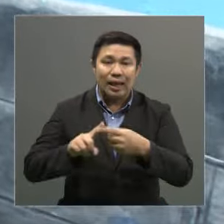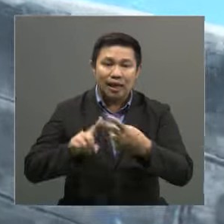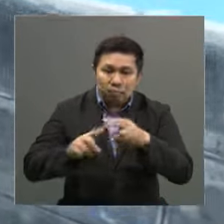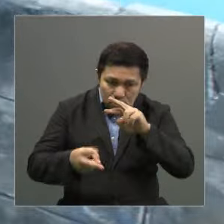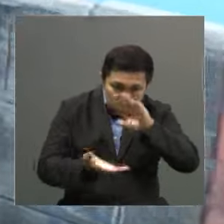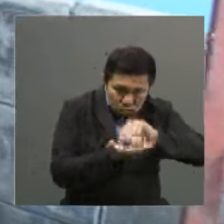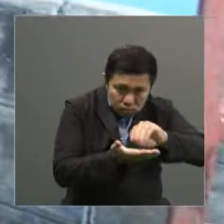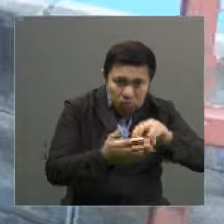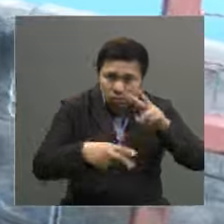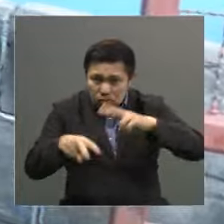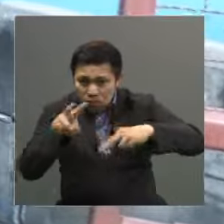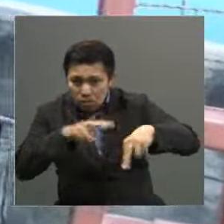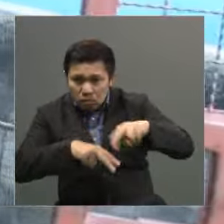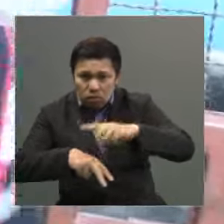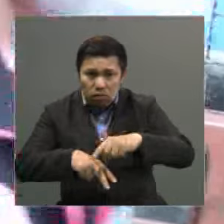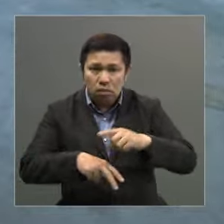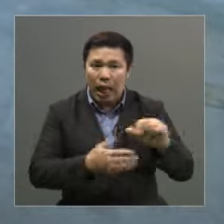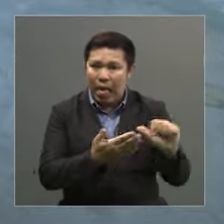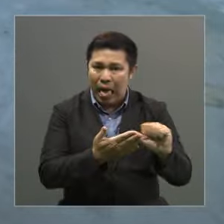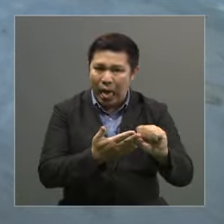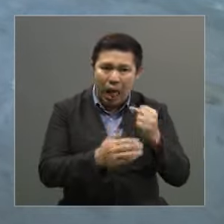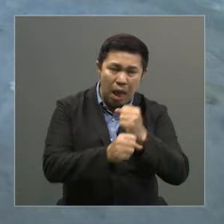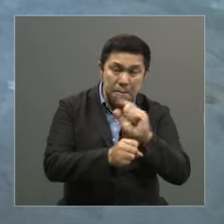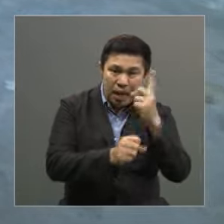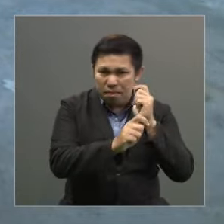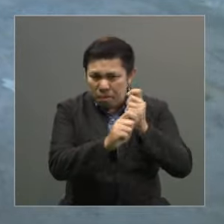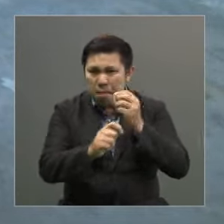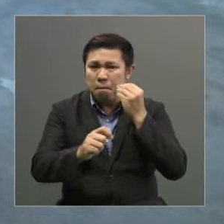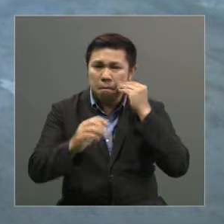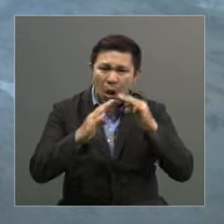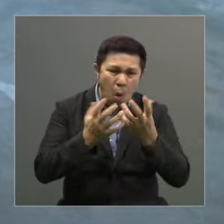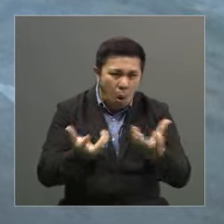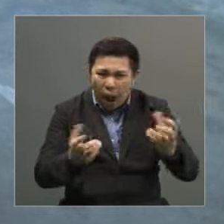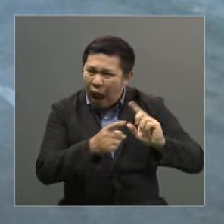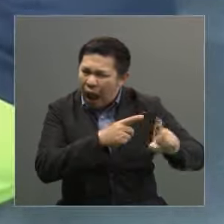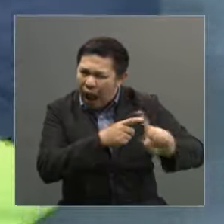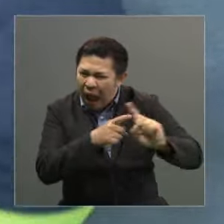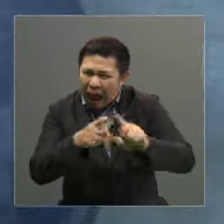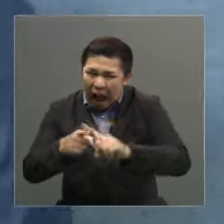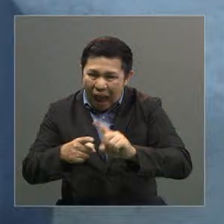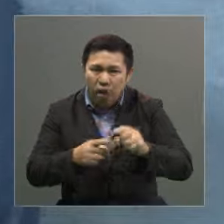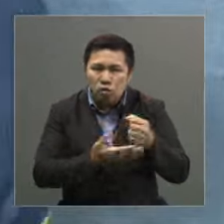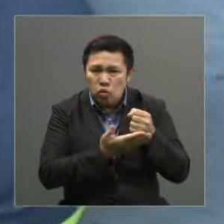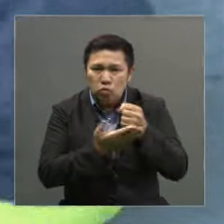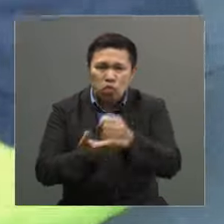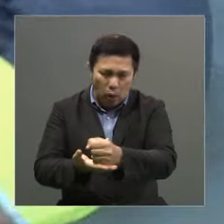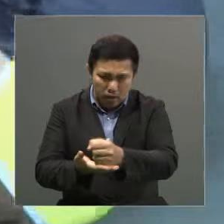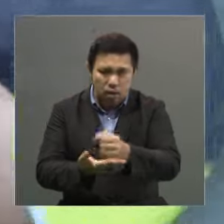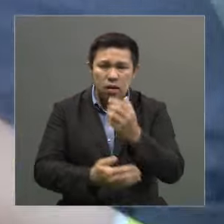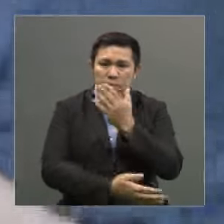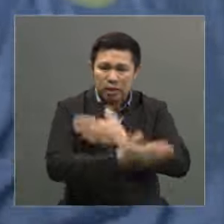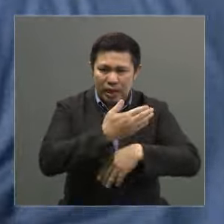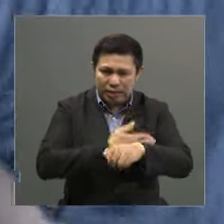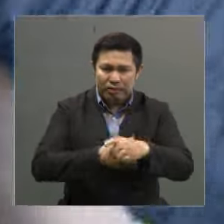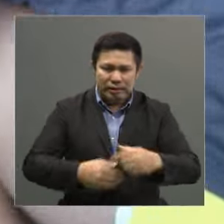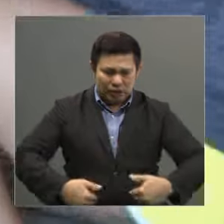ำรวจสถานที่ด้วยนะครับแล้วก็จะปรับปรุงซ่อมแซมสภาพที่อยู่รวมถึงเครื่องอุปโภคบริโภคต่างๆที่จะมาสนับสนุนให้ผู้พิการสามาร